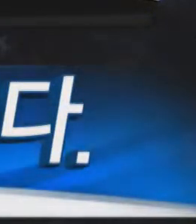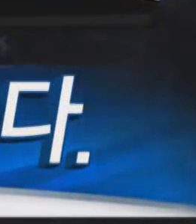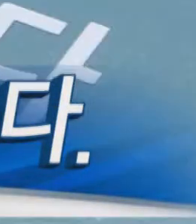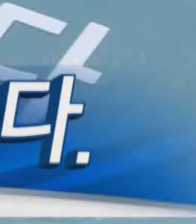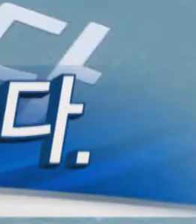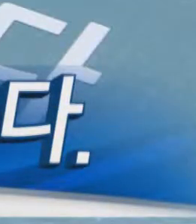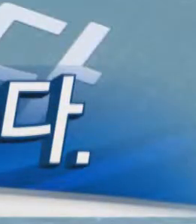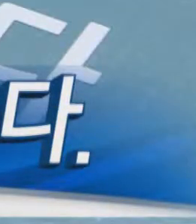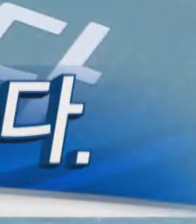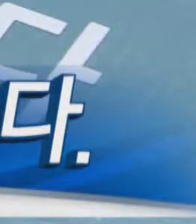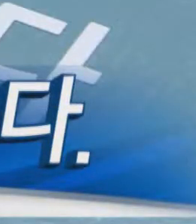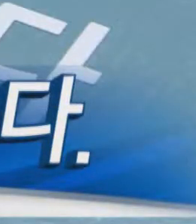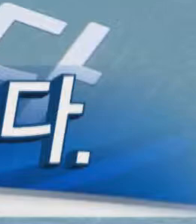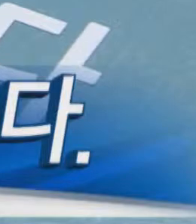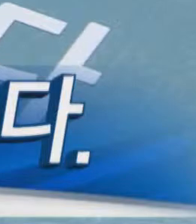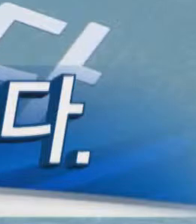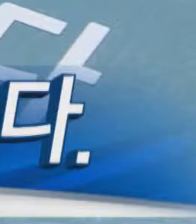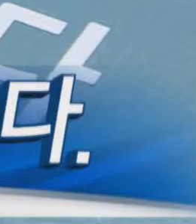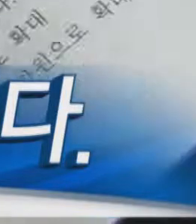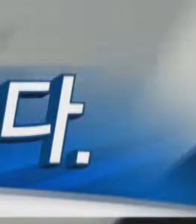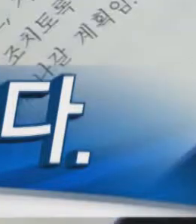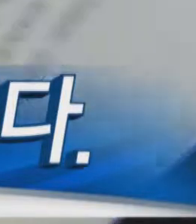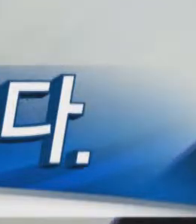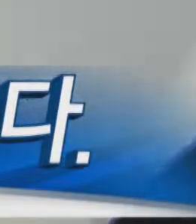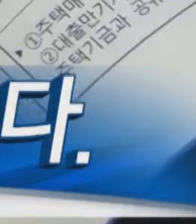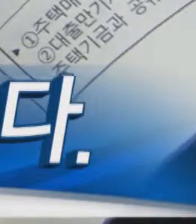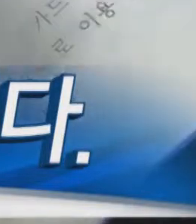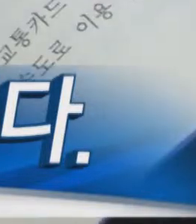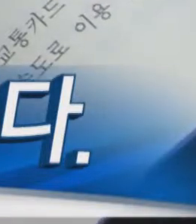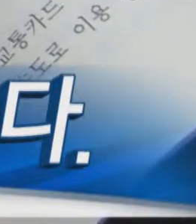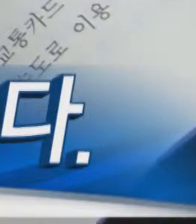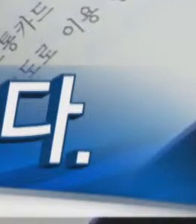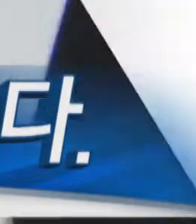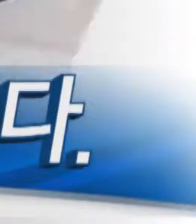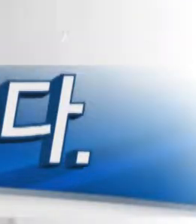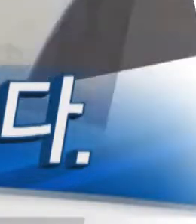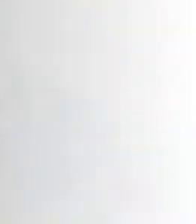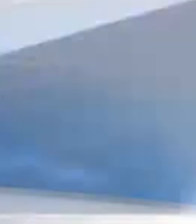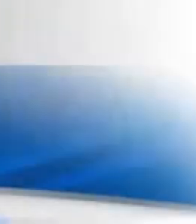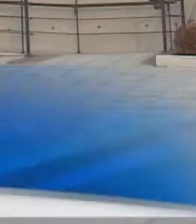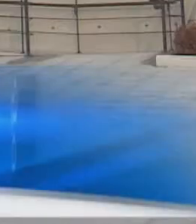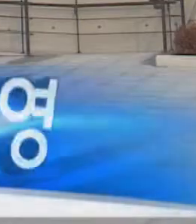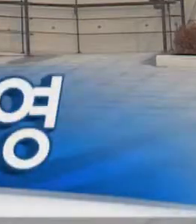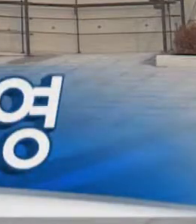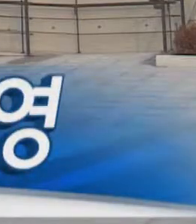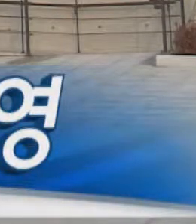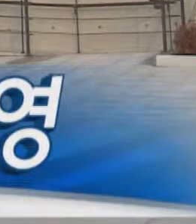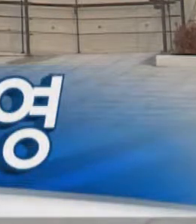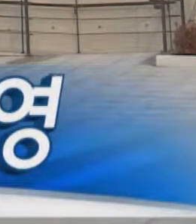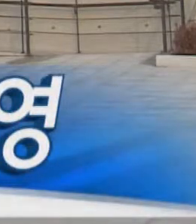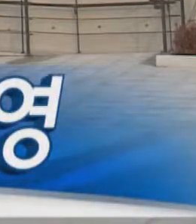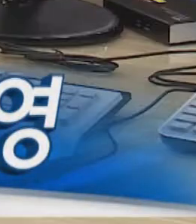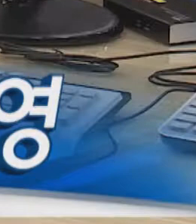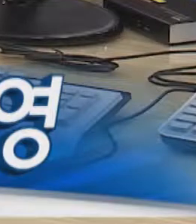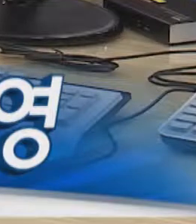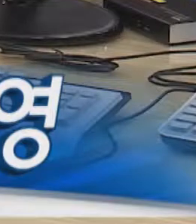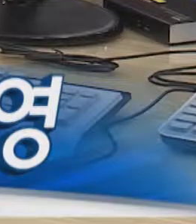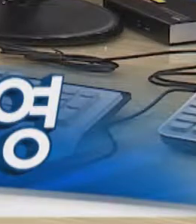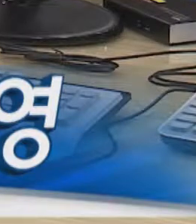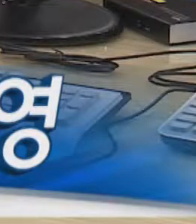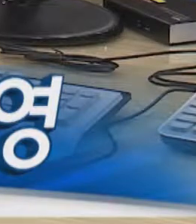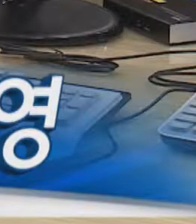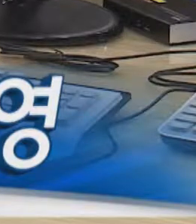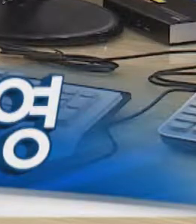올해부터 시민의 삶과 일상생활에 도움이 되는 다양한 제도와 법규가 달라집니다. 오산시 UCT